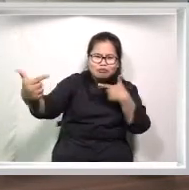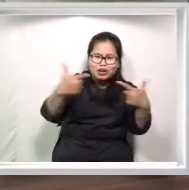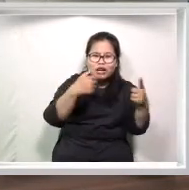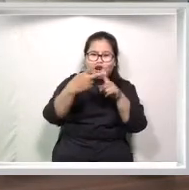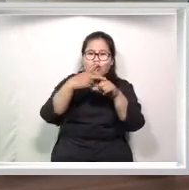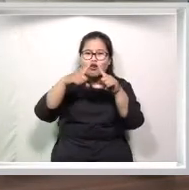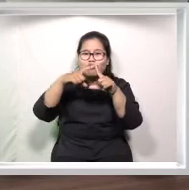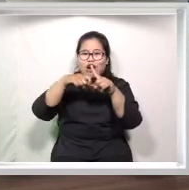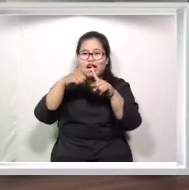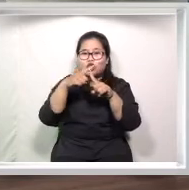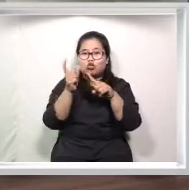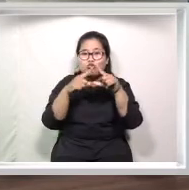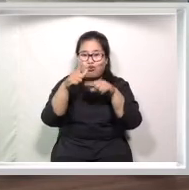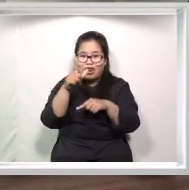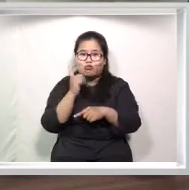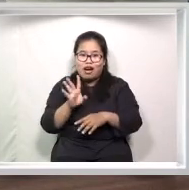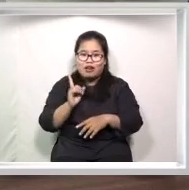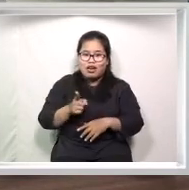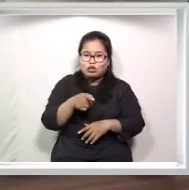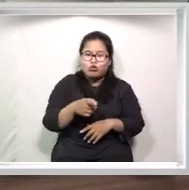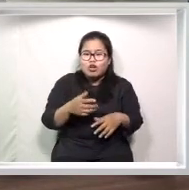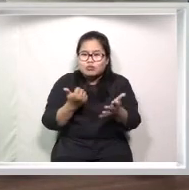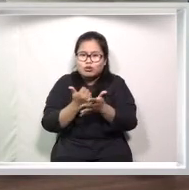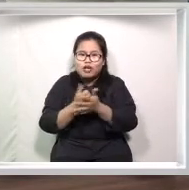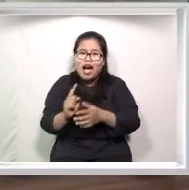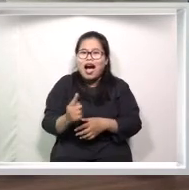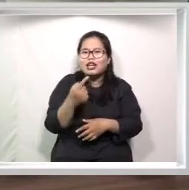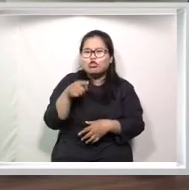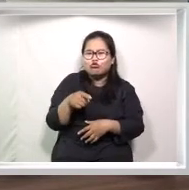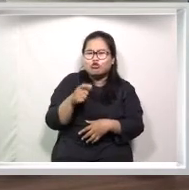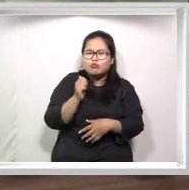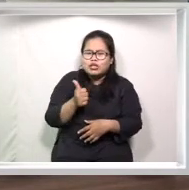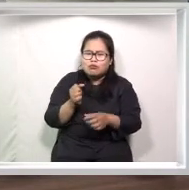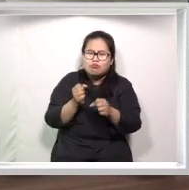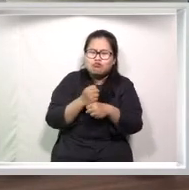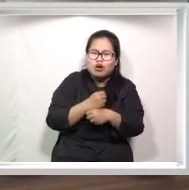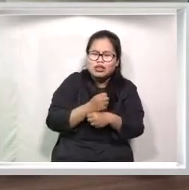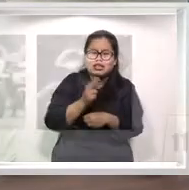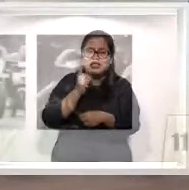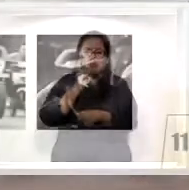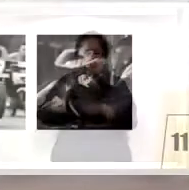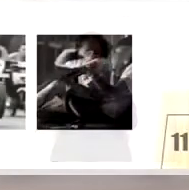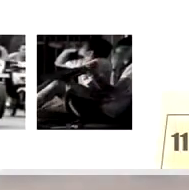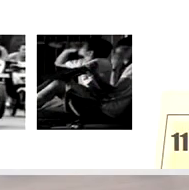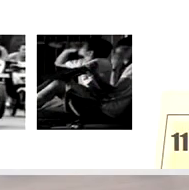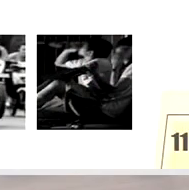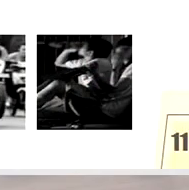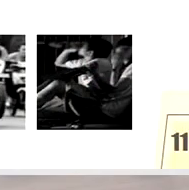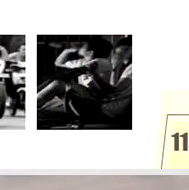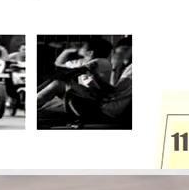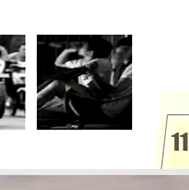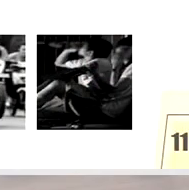ada, maka hal tersebut akan membuat Ibu Pertiwi menangis,